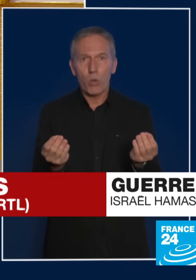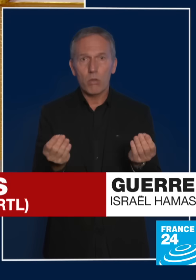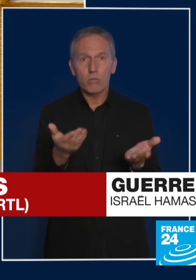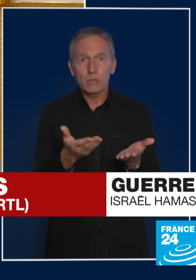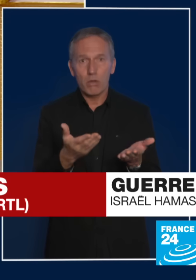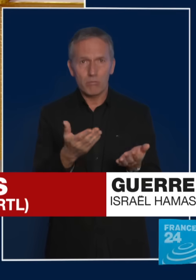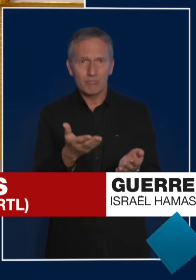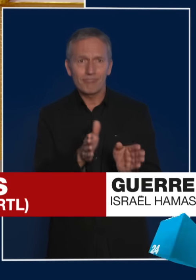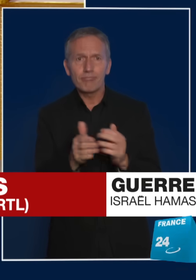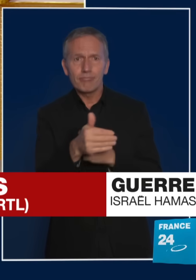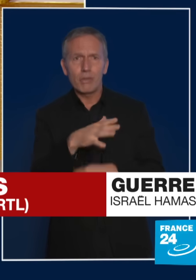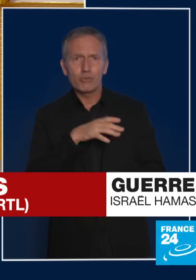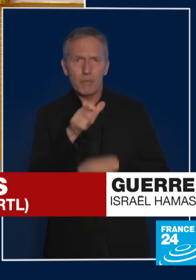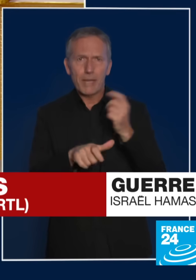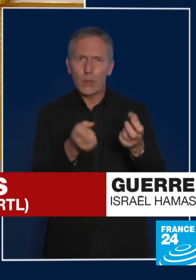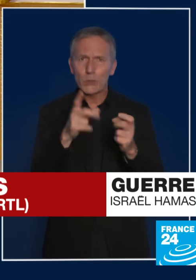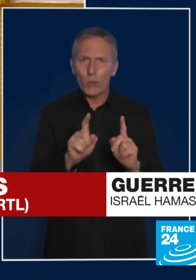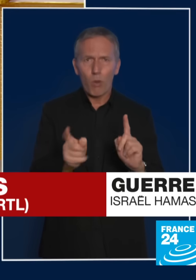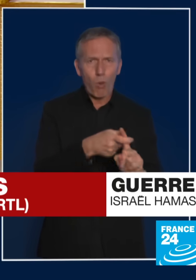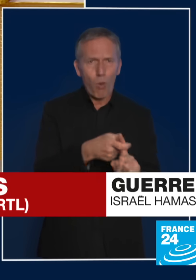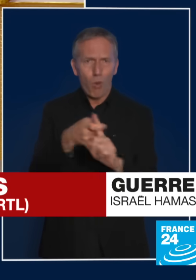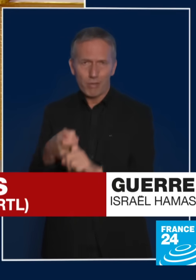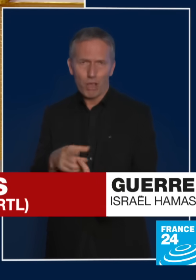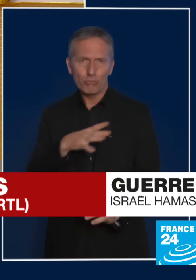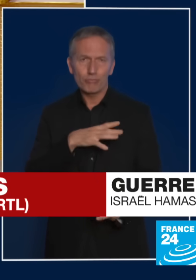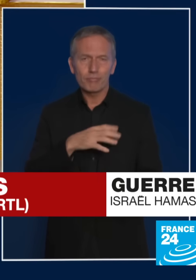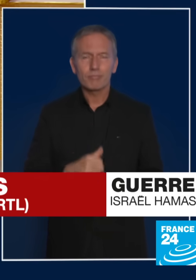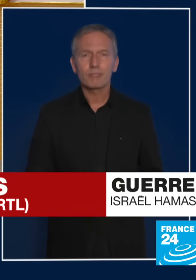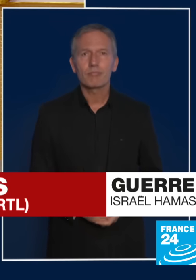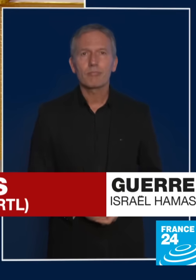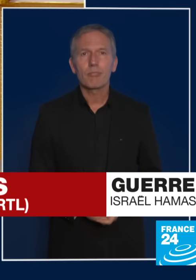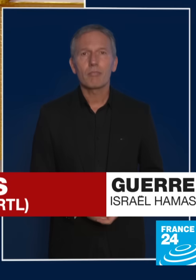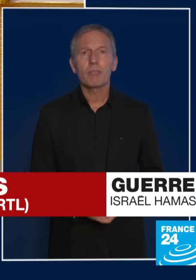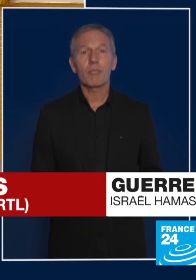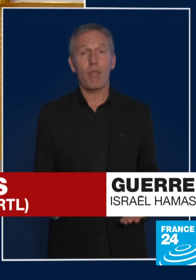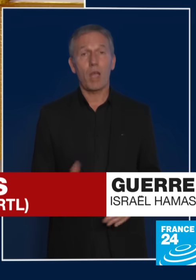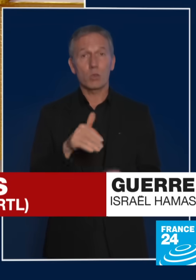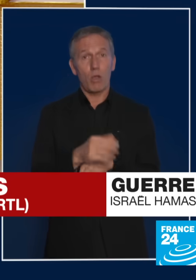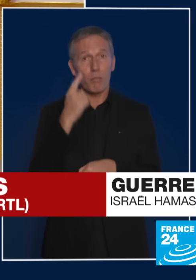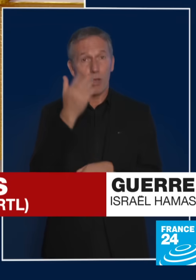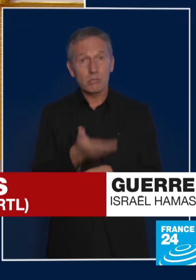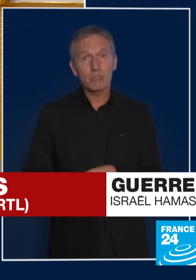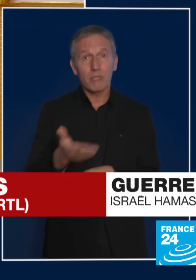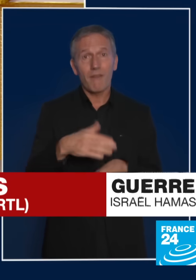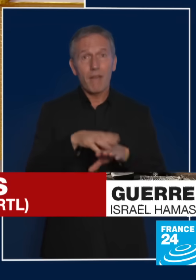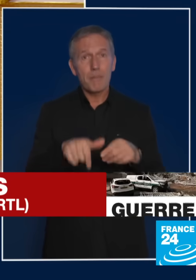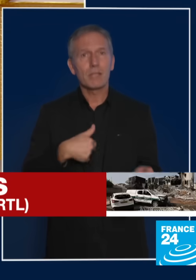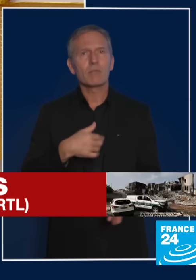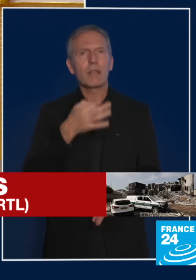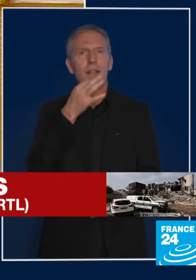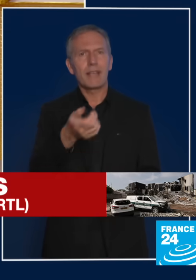sans doute pour certains d'entre eux retenus en otage je pense ce soir aux familles je veux leur dire que la